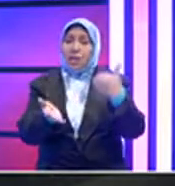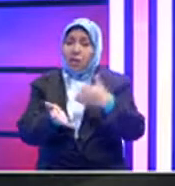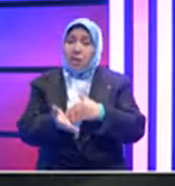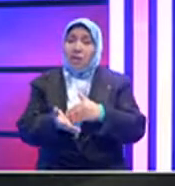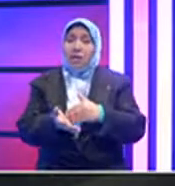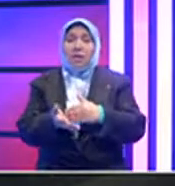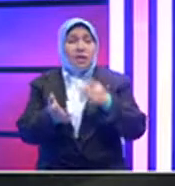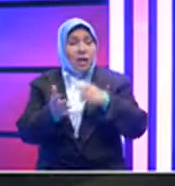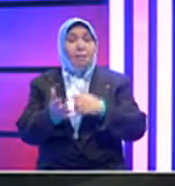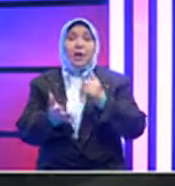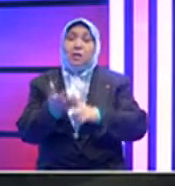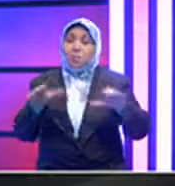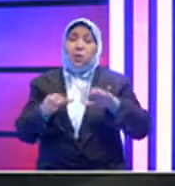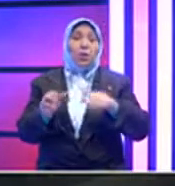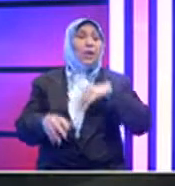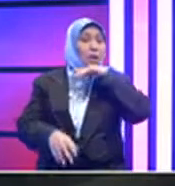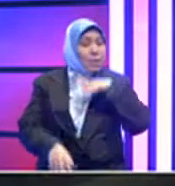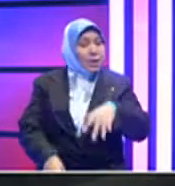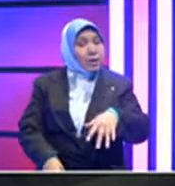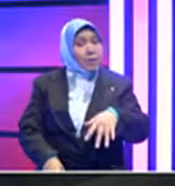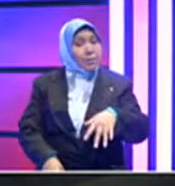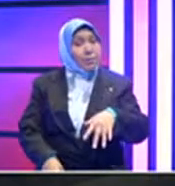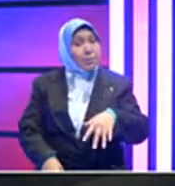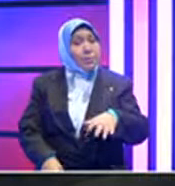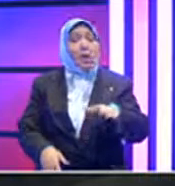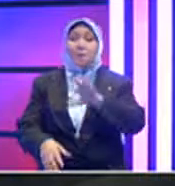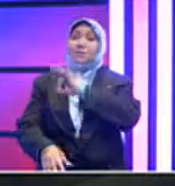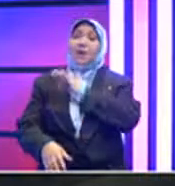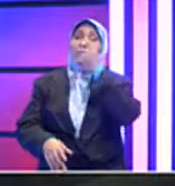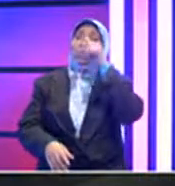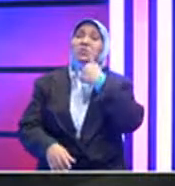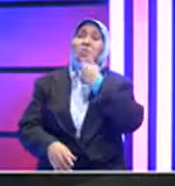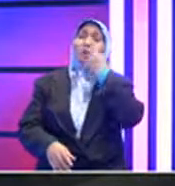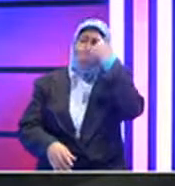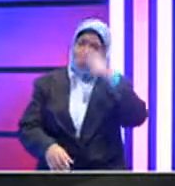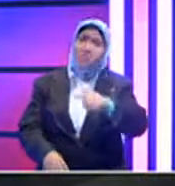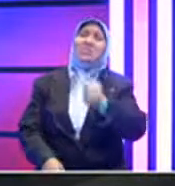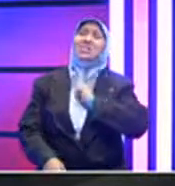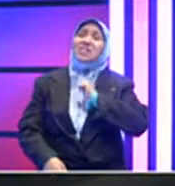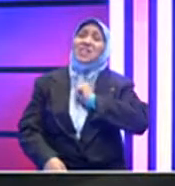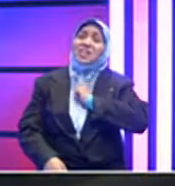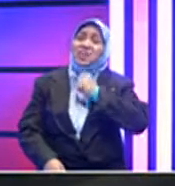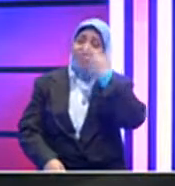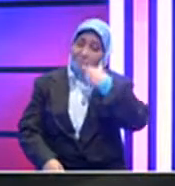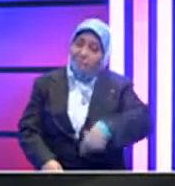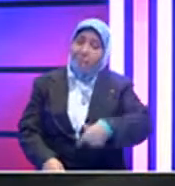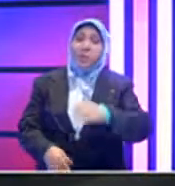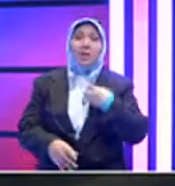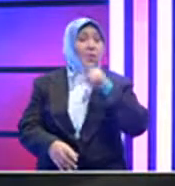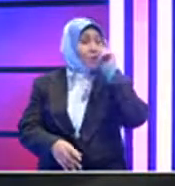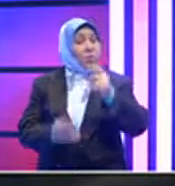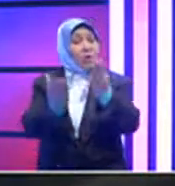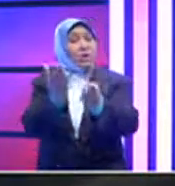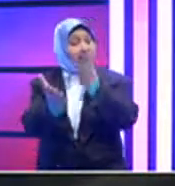aku yang dibuat oleh Nabi ya make manfaatnya untuk siap untuk jadi kita untuk diri kita dan kita perlukan sangat